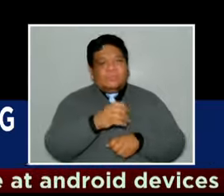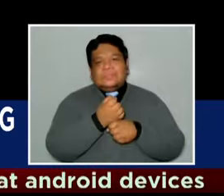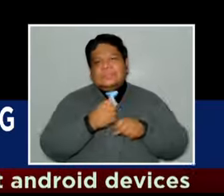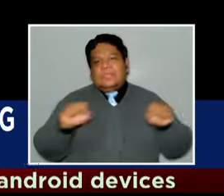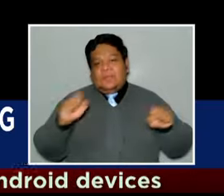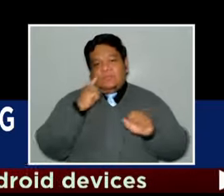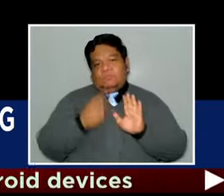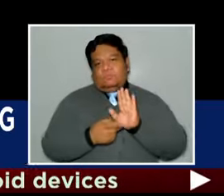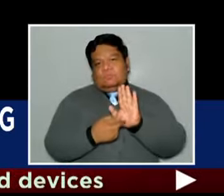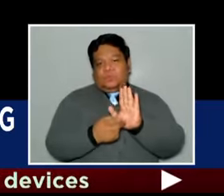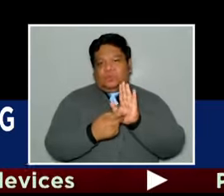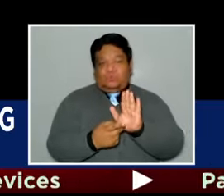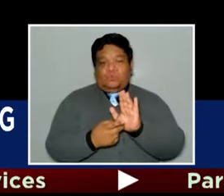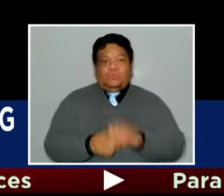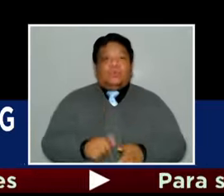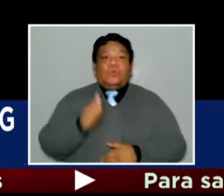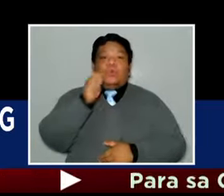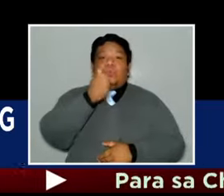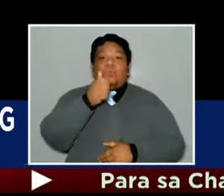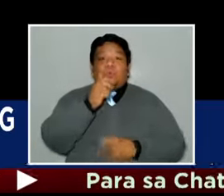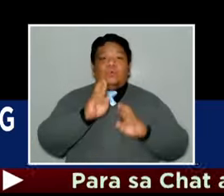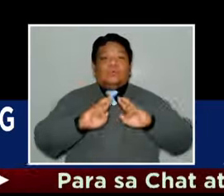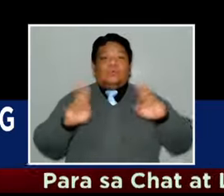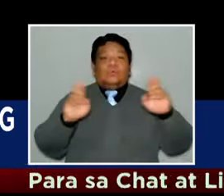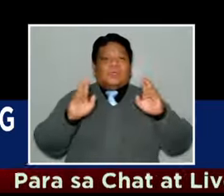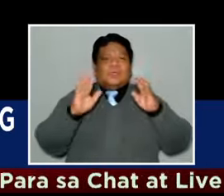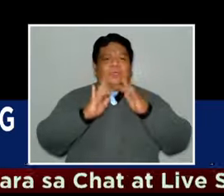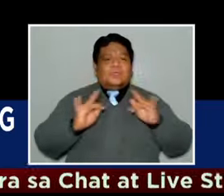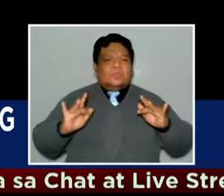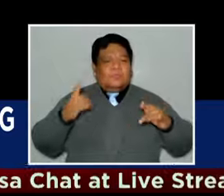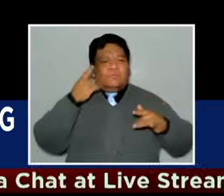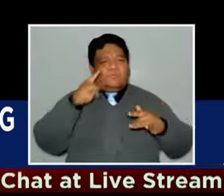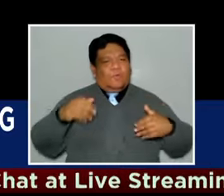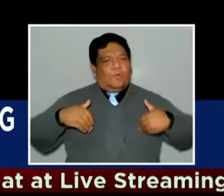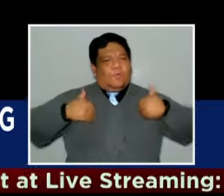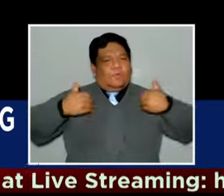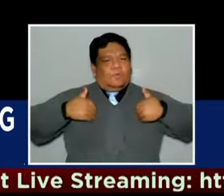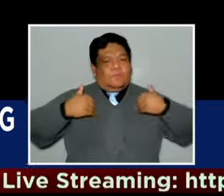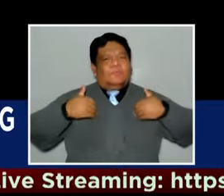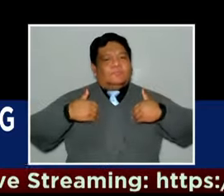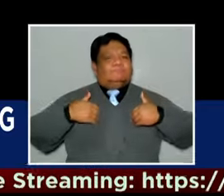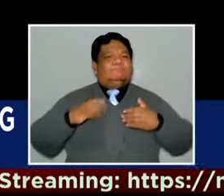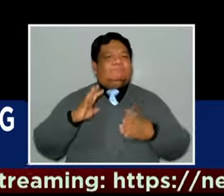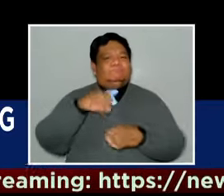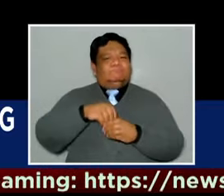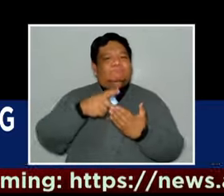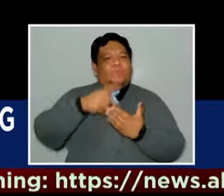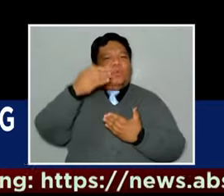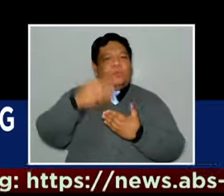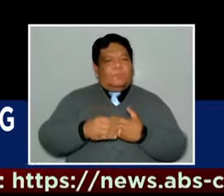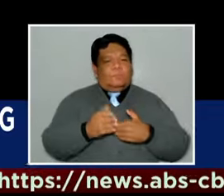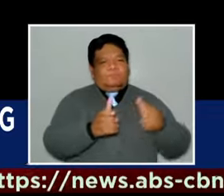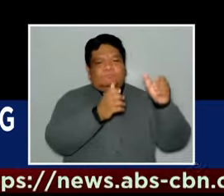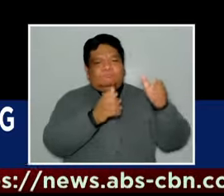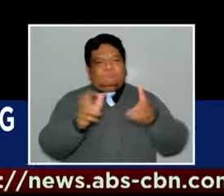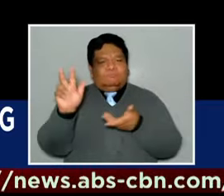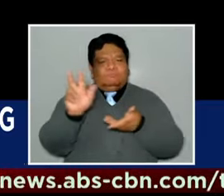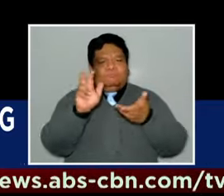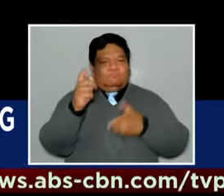Gaganapin bukas ang Sinulog sa Kabataan sa Dakbayan bilang bahagi ng Sinulog Festival sa darating na